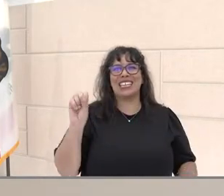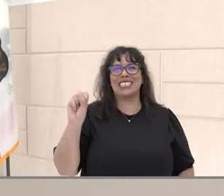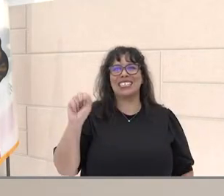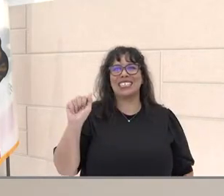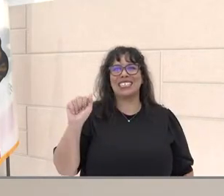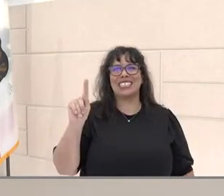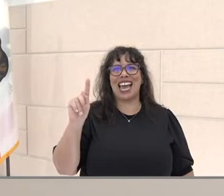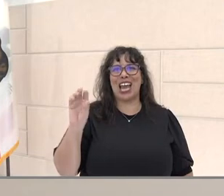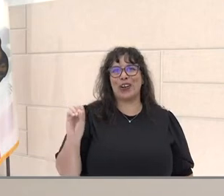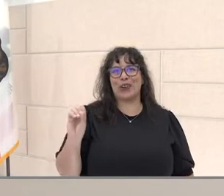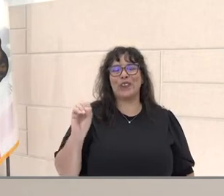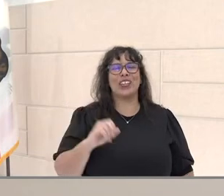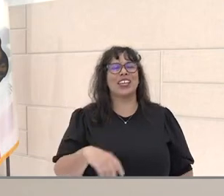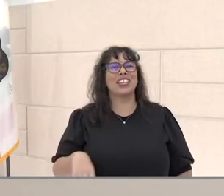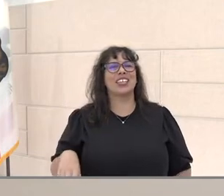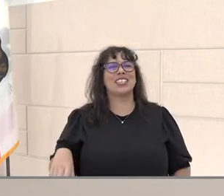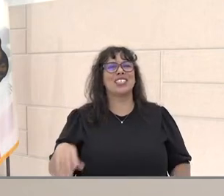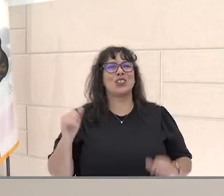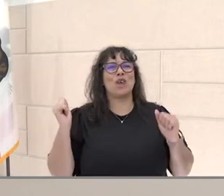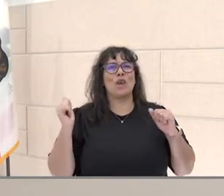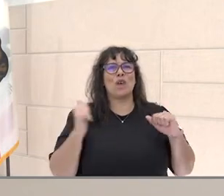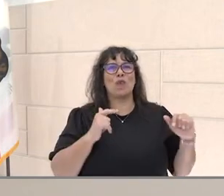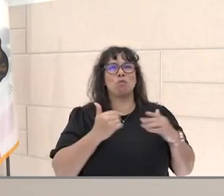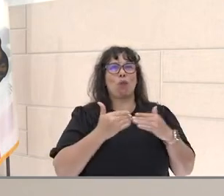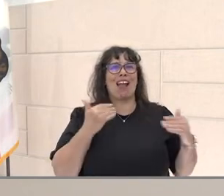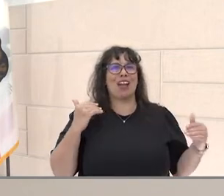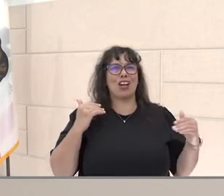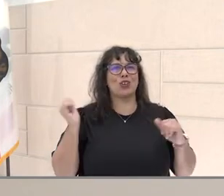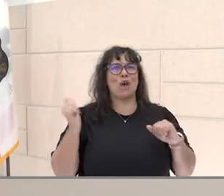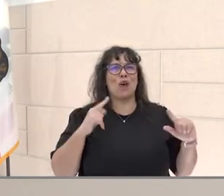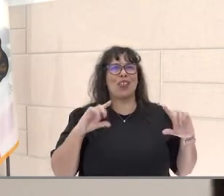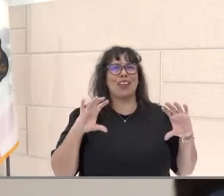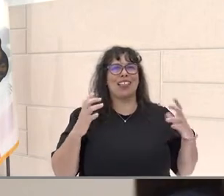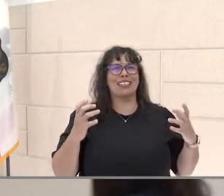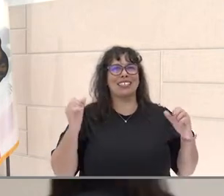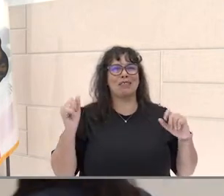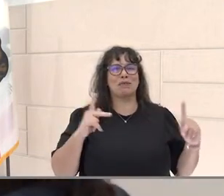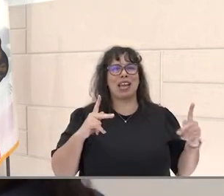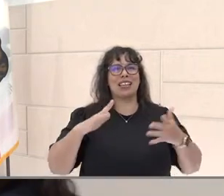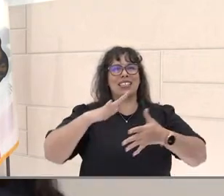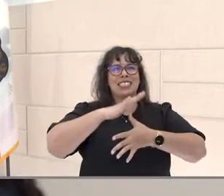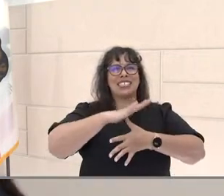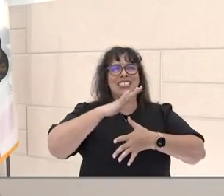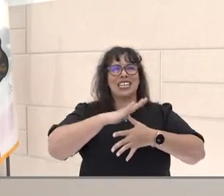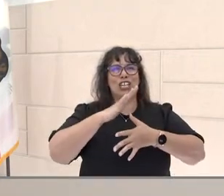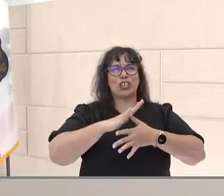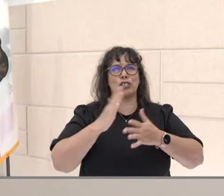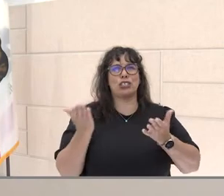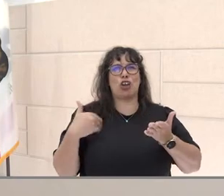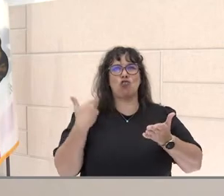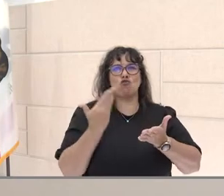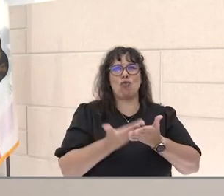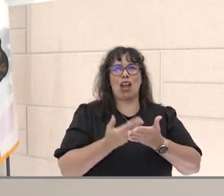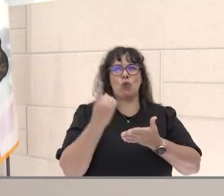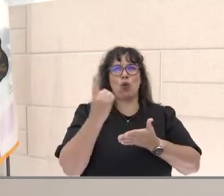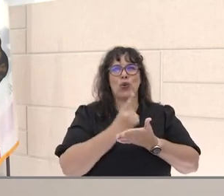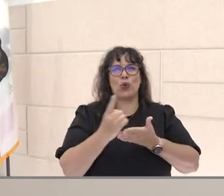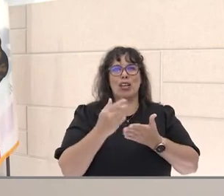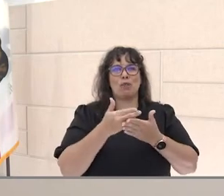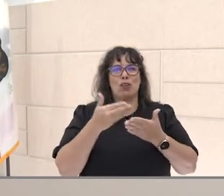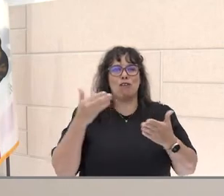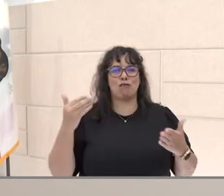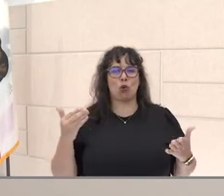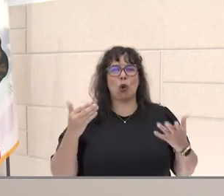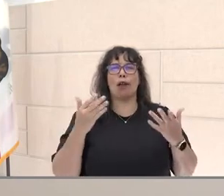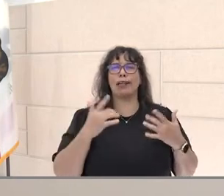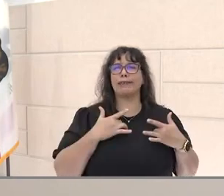ามุ่นหนังสัตว์ตลับโจเรียนวิ่ง คือถ้าเยื่อเมียนครูบัง